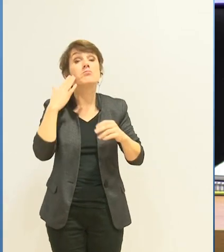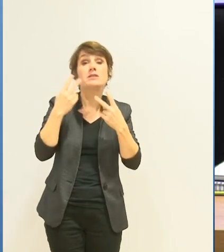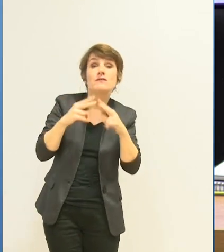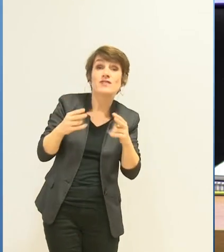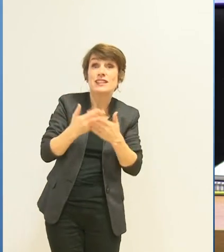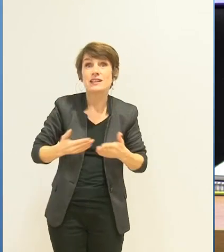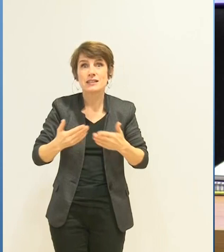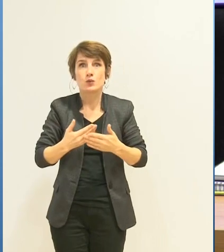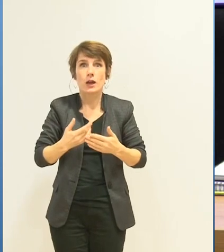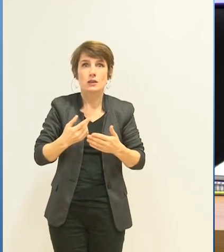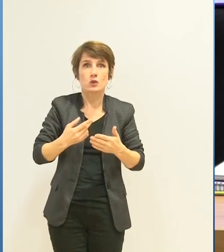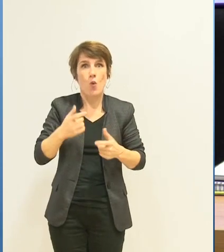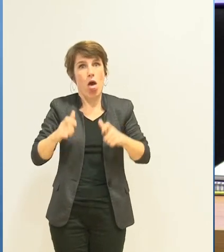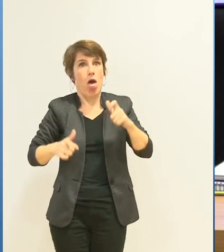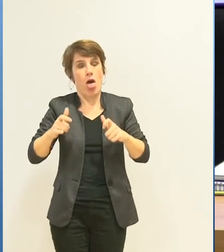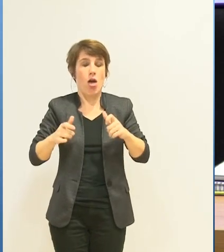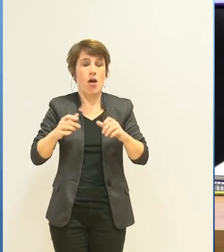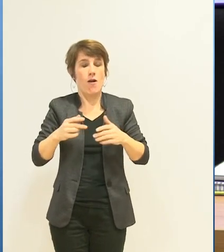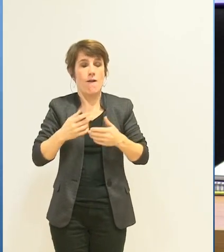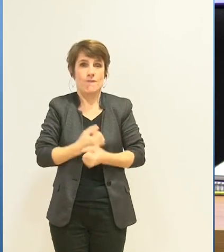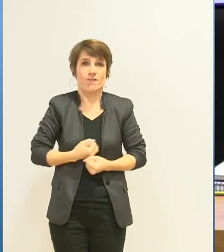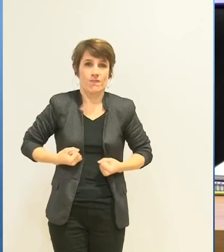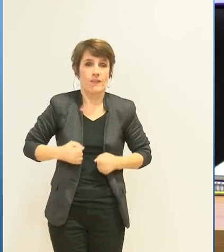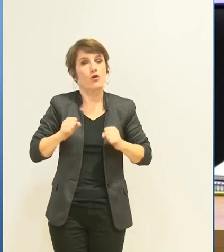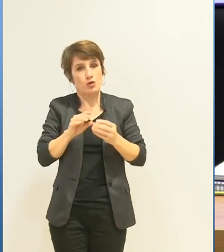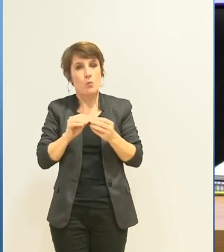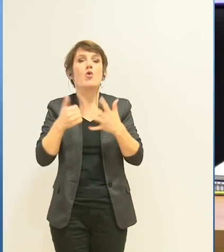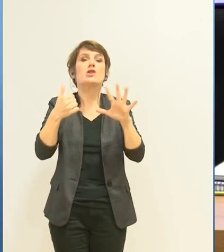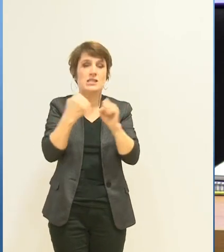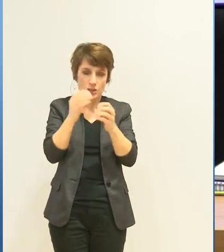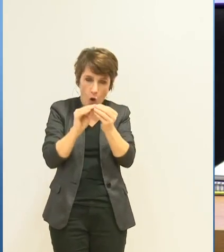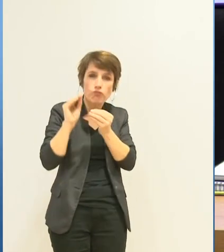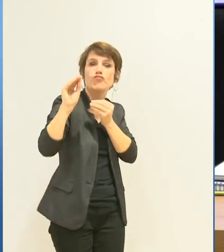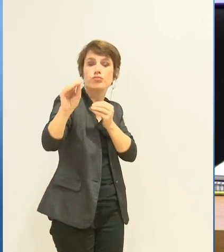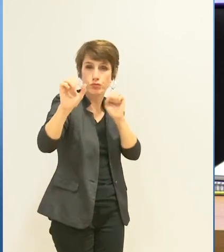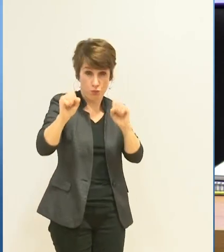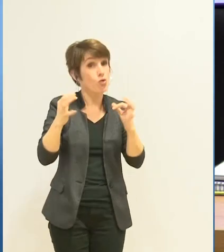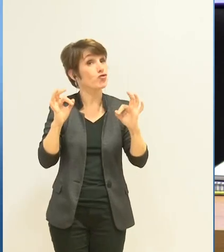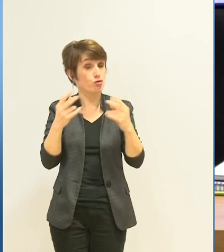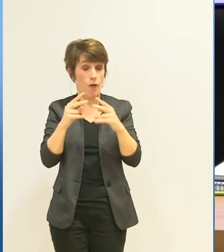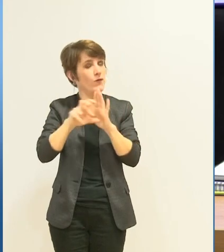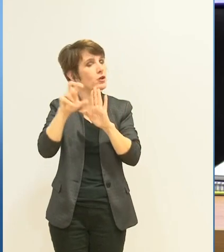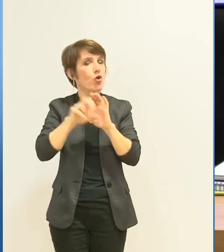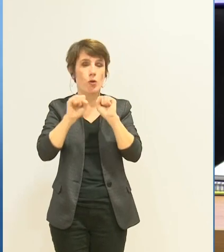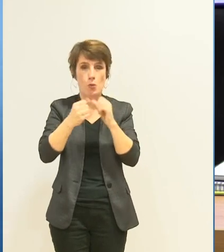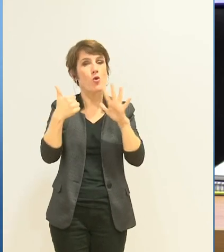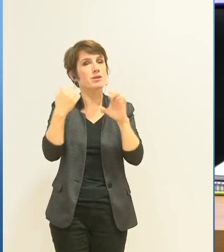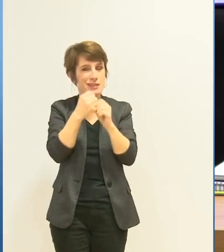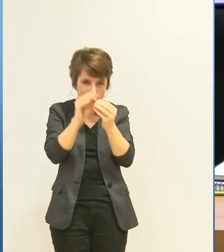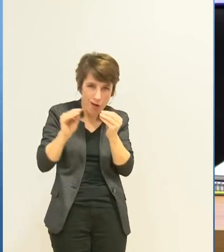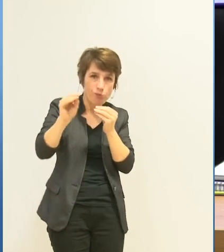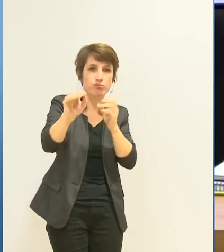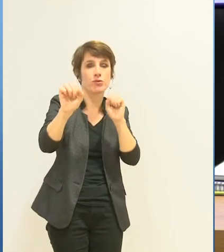peuvent obtenir un délai supplémentaire c'est le cas de la ville de l'ona et votre agenda d'accessibilité